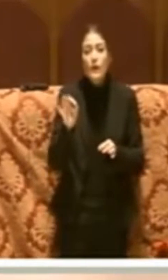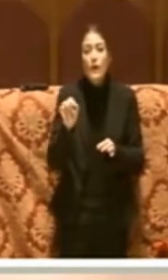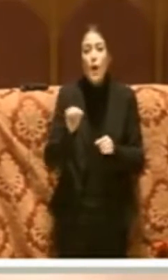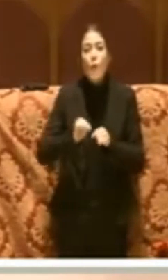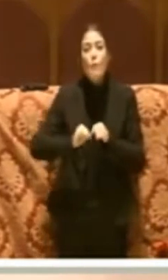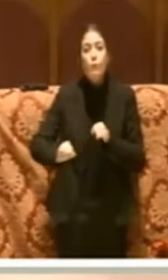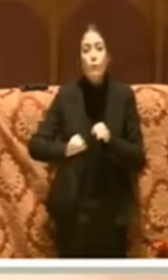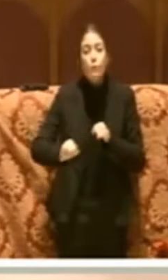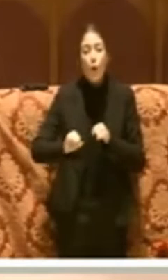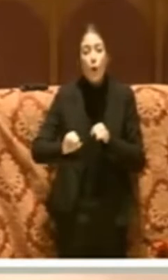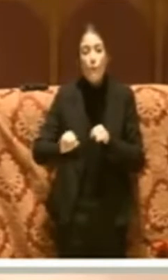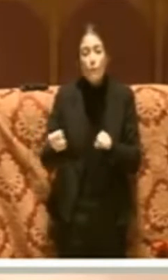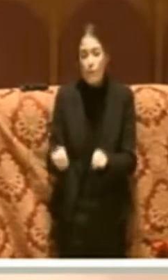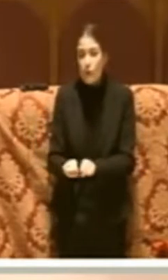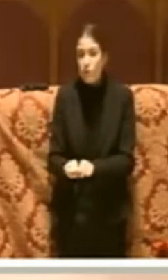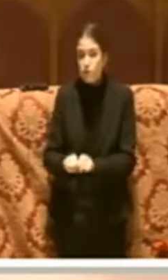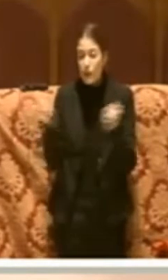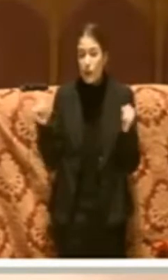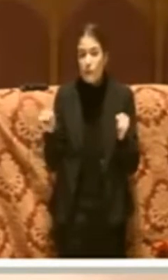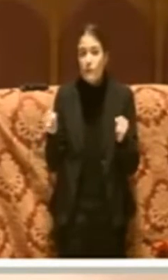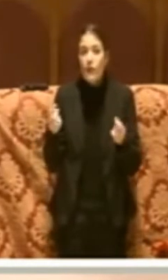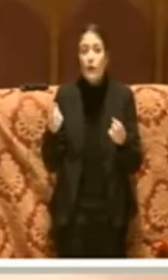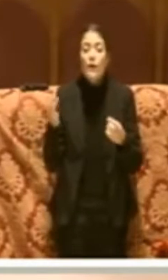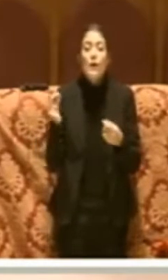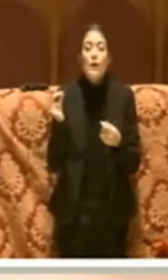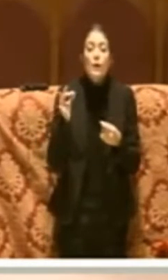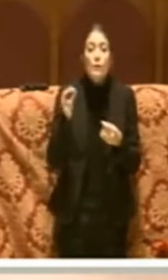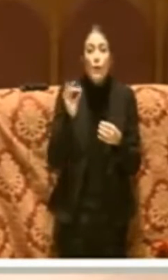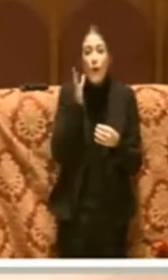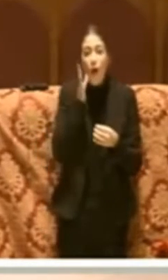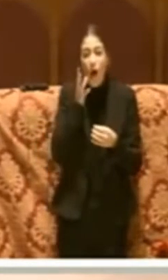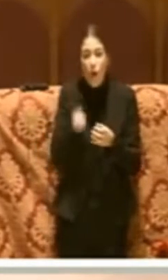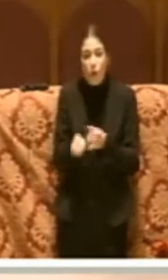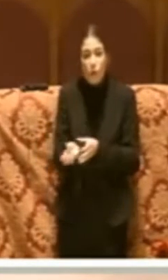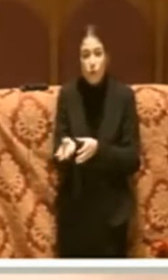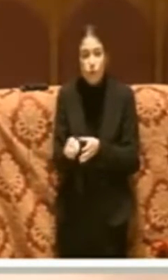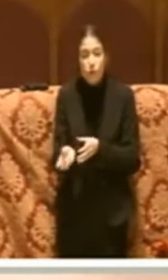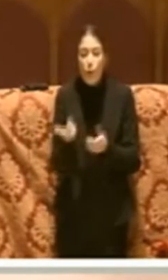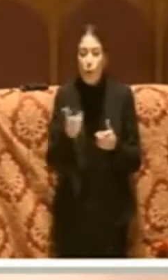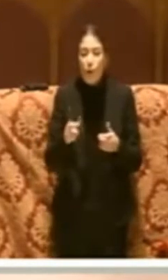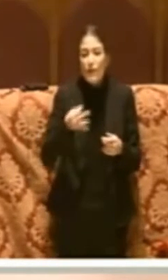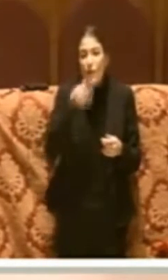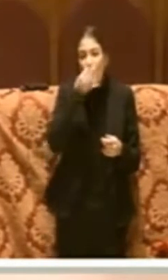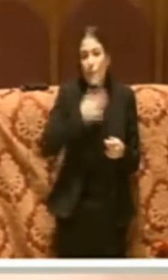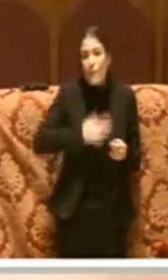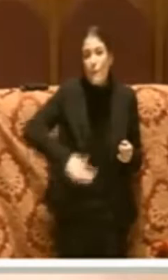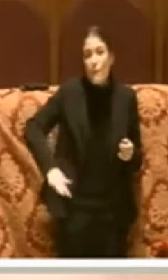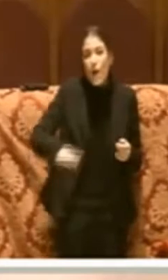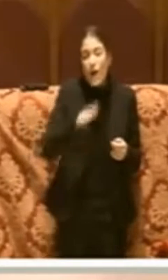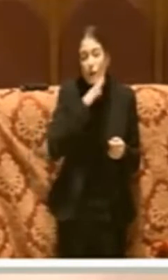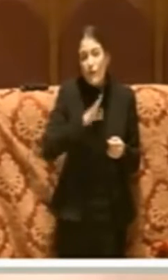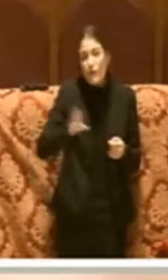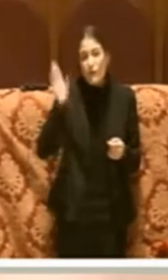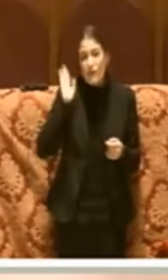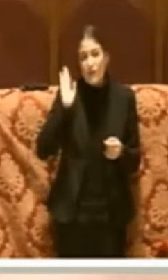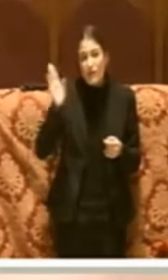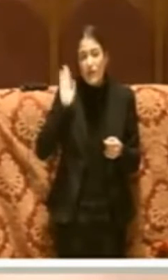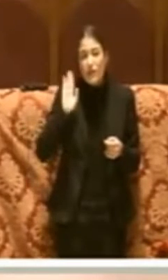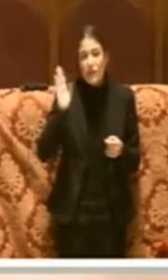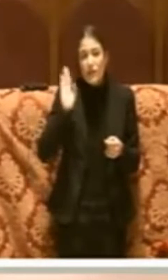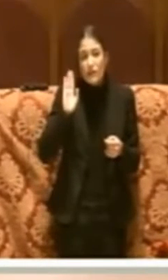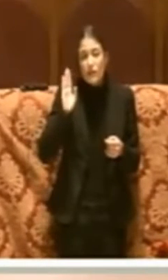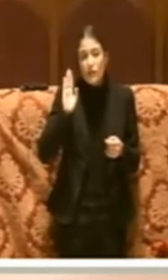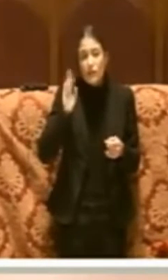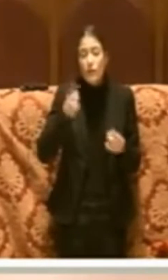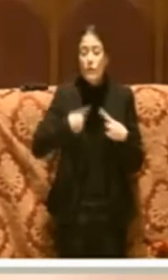insomma che porta l'acqua nelle questo perché è un parco vetusto e quindi noi